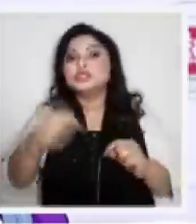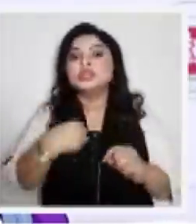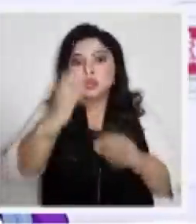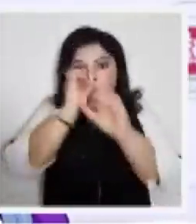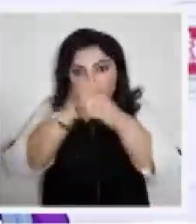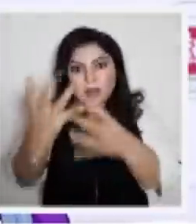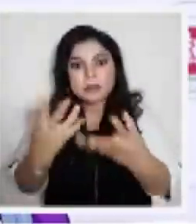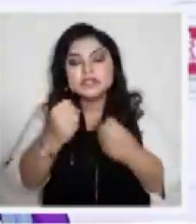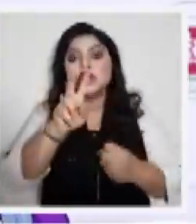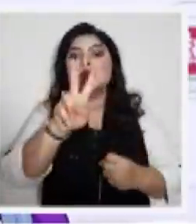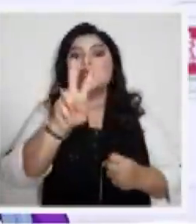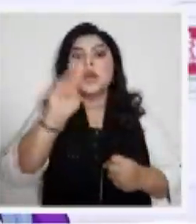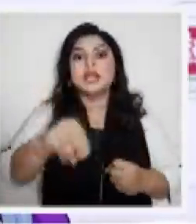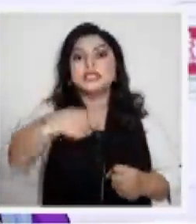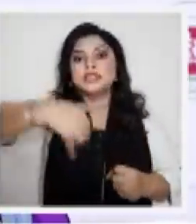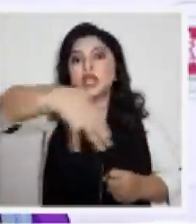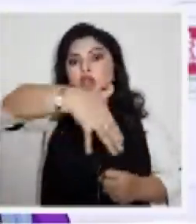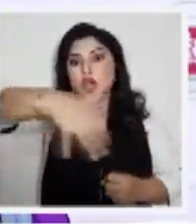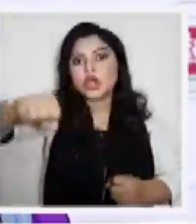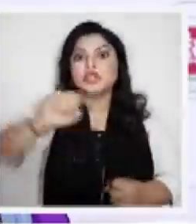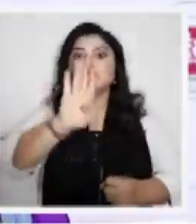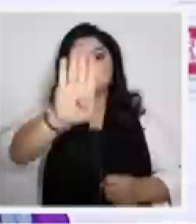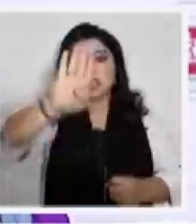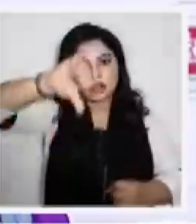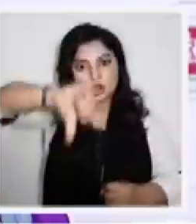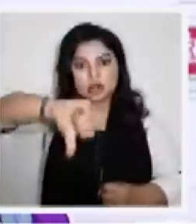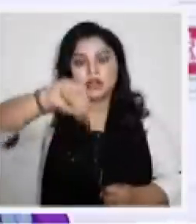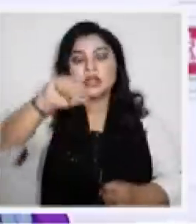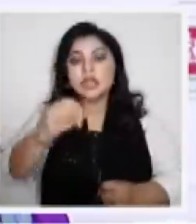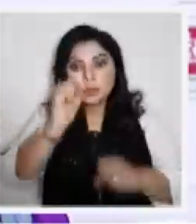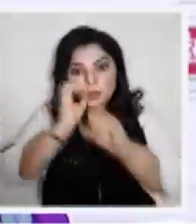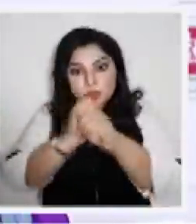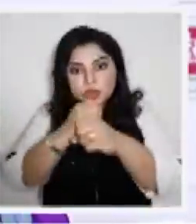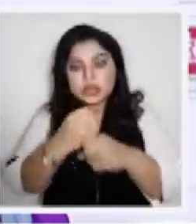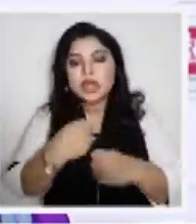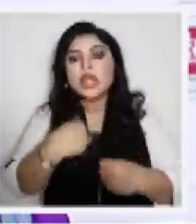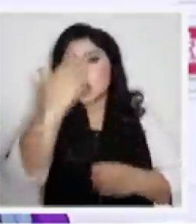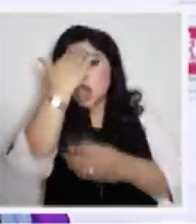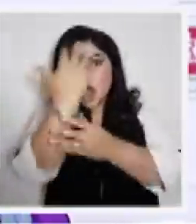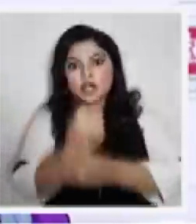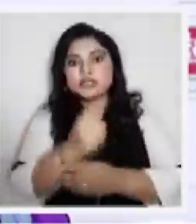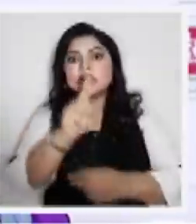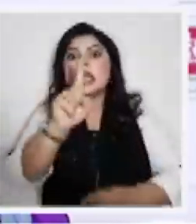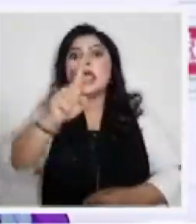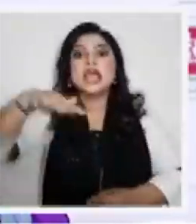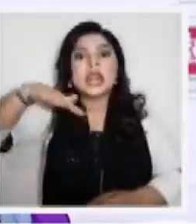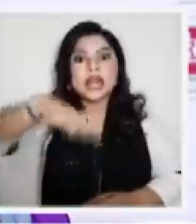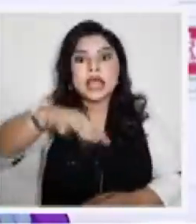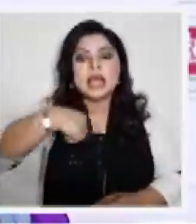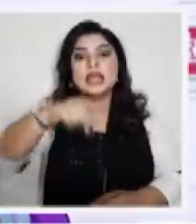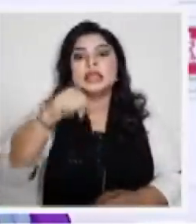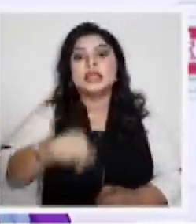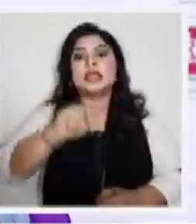9,18,272টি নমুনা। গত 24 ঘন্টায় যা পরীক্ষা হয়েছে তাতে শনাক্ত হয়েছে 2,949 জন এবং এ